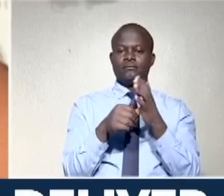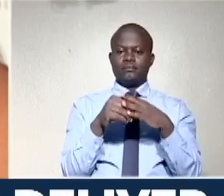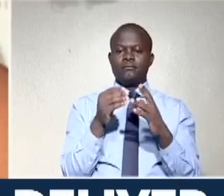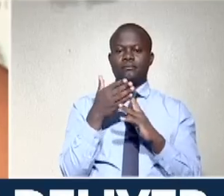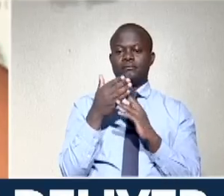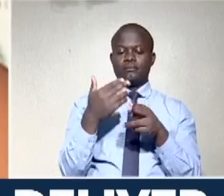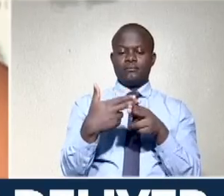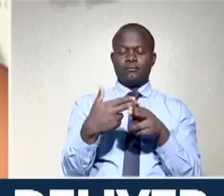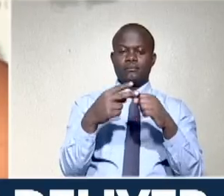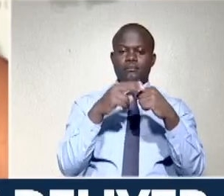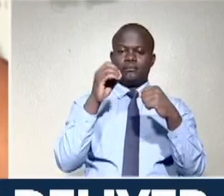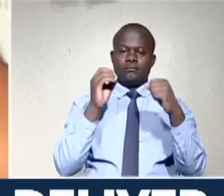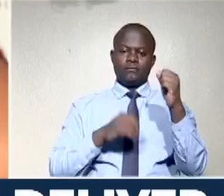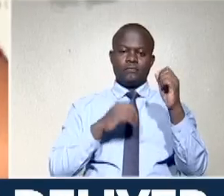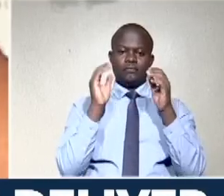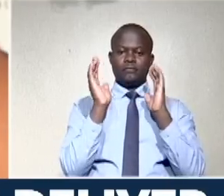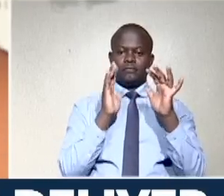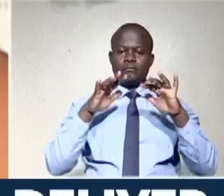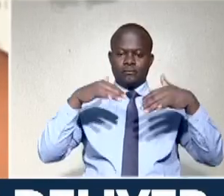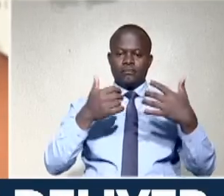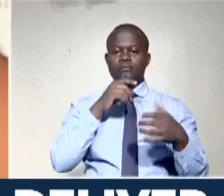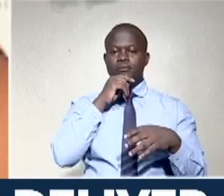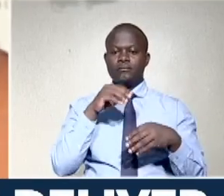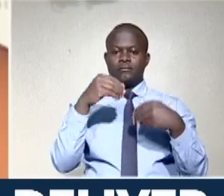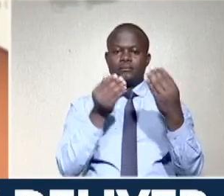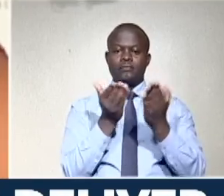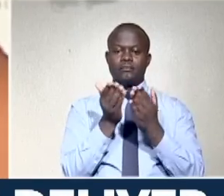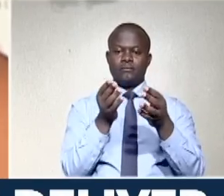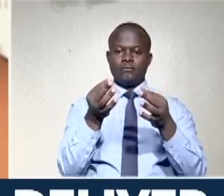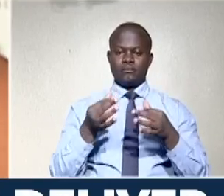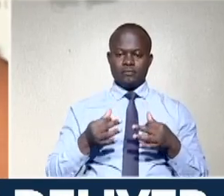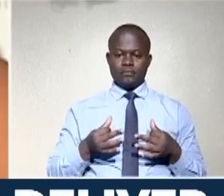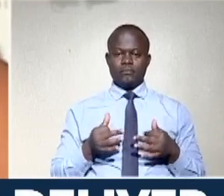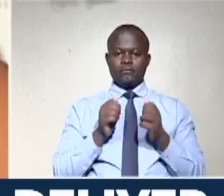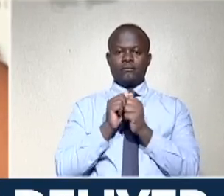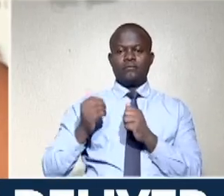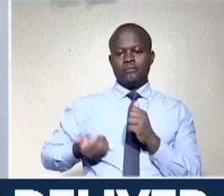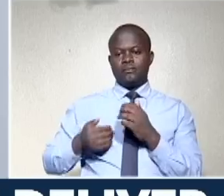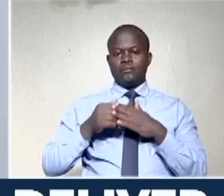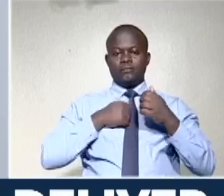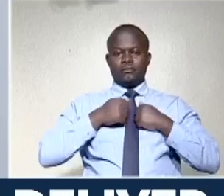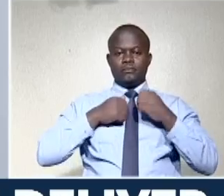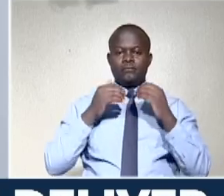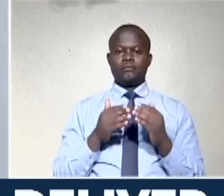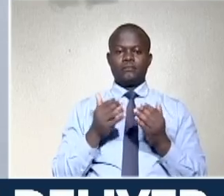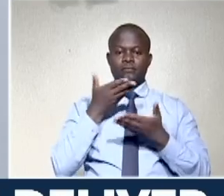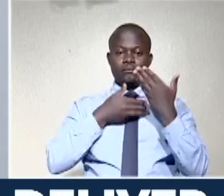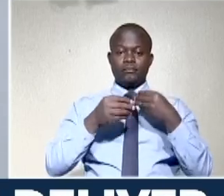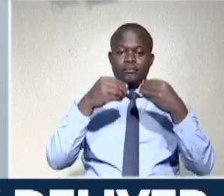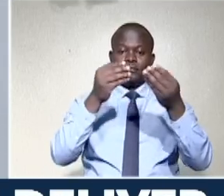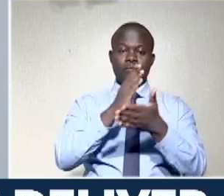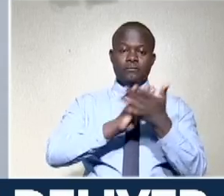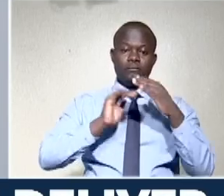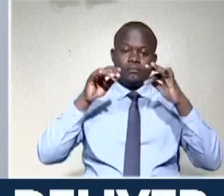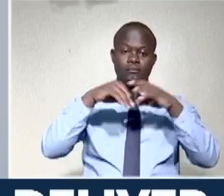kuri 70% ugereranyije uko abagabo bagezwaho serivisi z'imari n'abagore mu Rwanda. Mu kiganiro yagejeje kuri bamwe